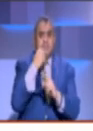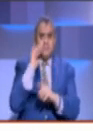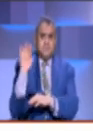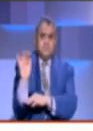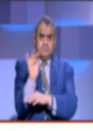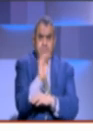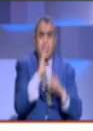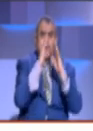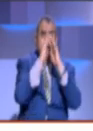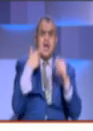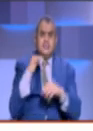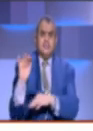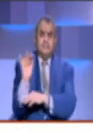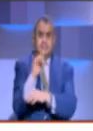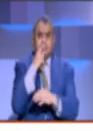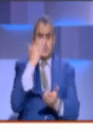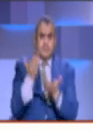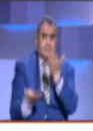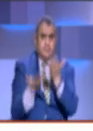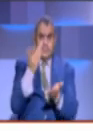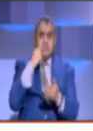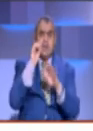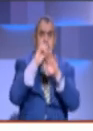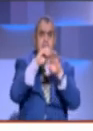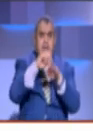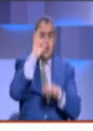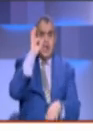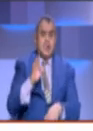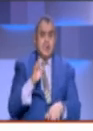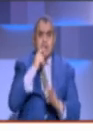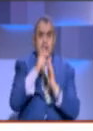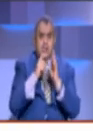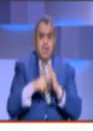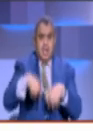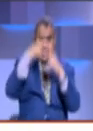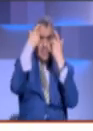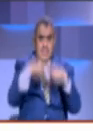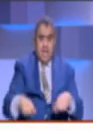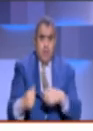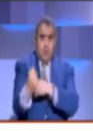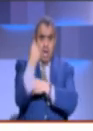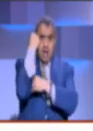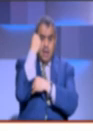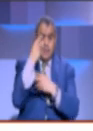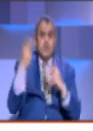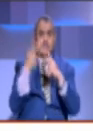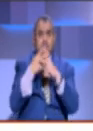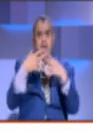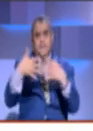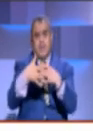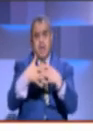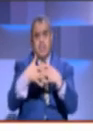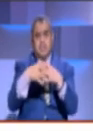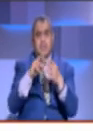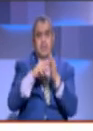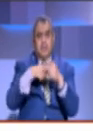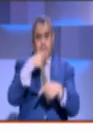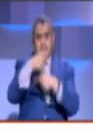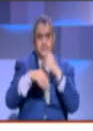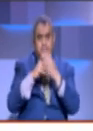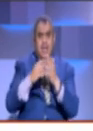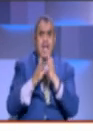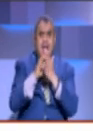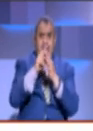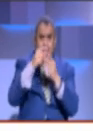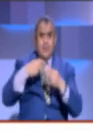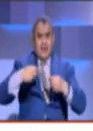مصري. المعادلة الصعبة التي يجب أن نتقدم إليها هي الدولة القوية والمجتمع القوي. قد يكون في ذلك تناقض لأول وهلة،